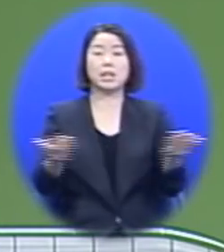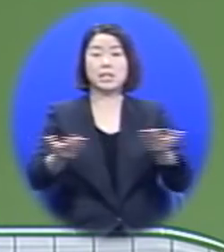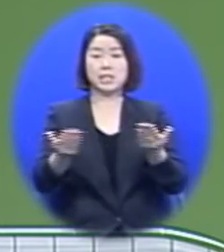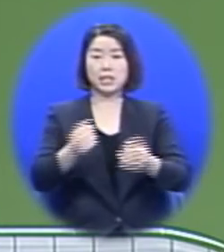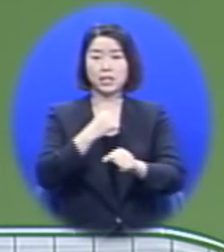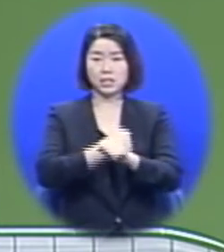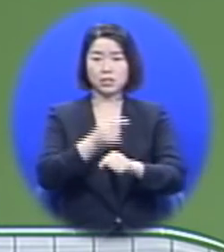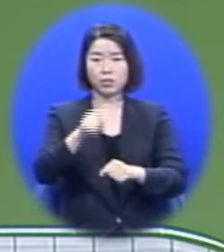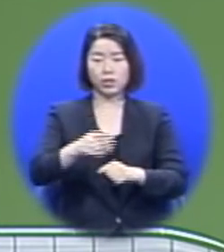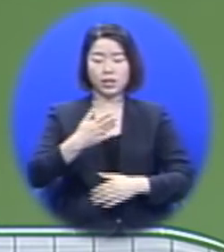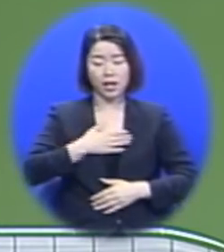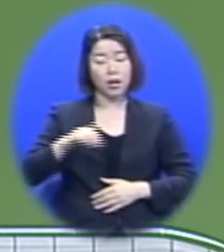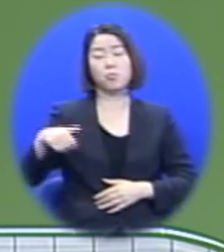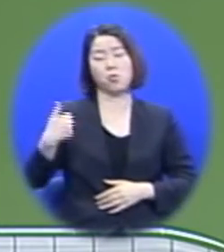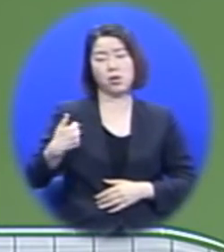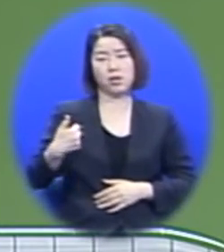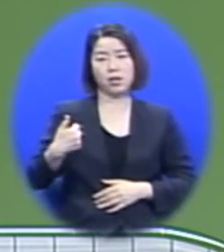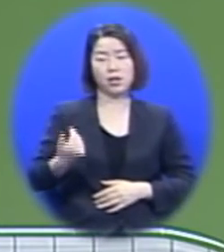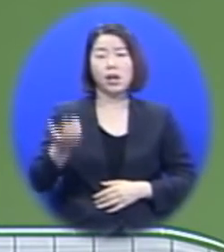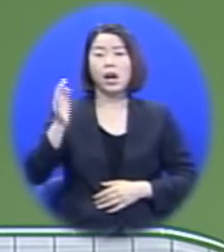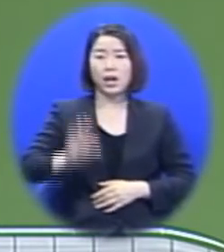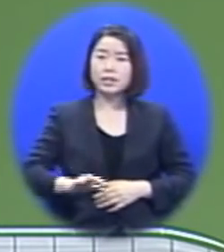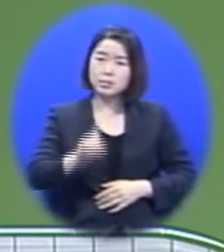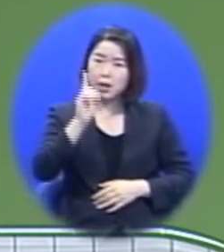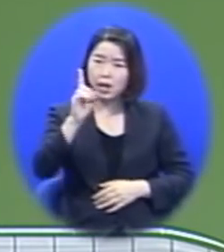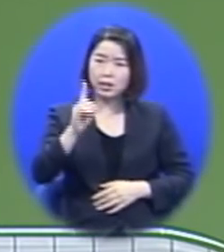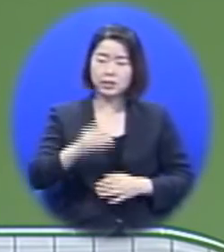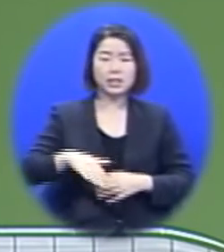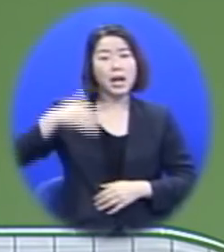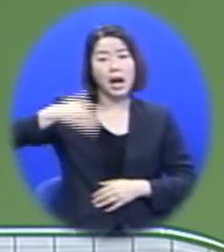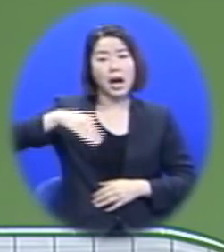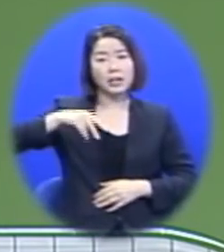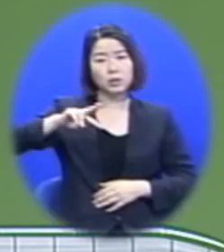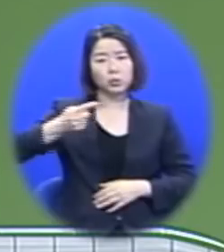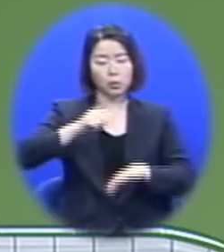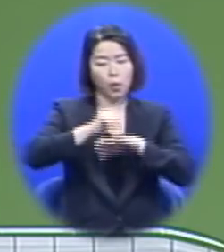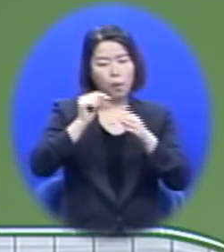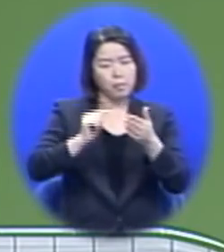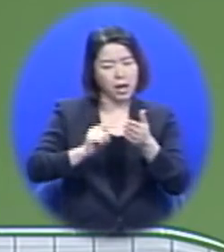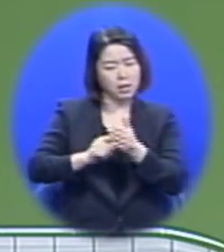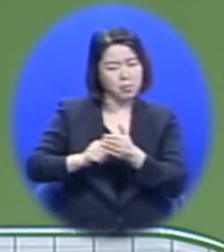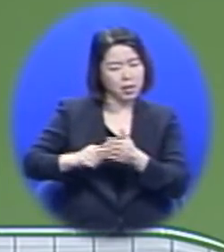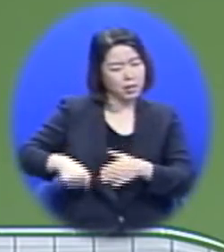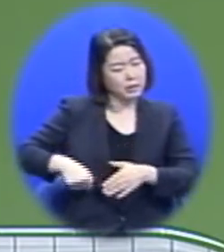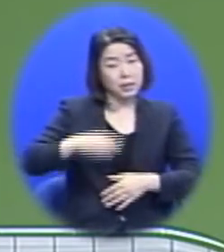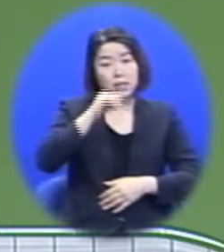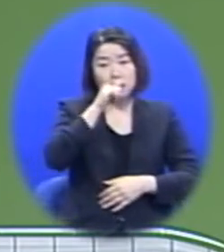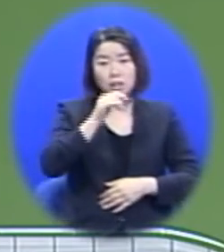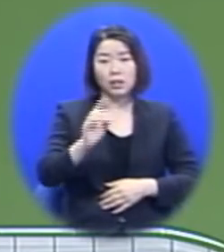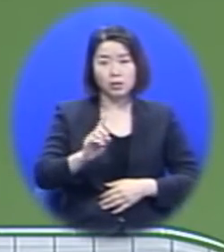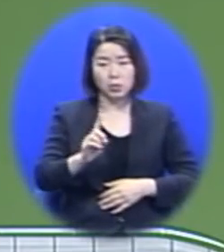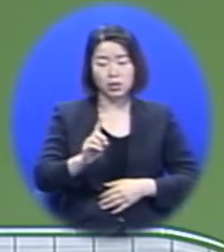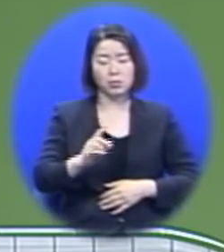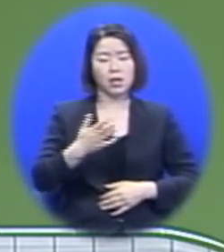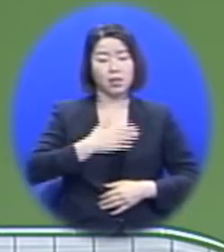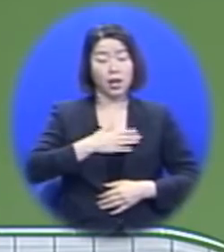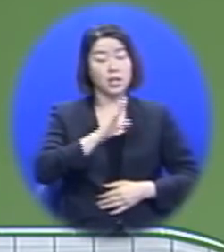몰랐구나. 그렇지만 한 가지 아직도 마음에 걸리는 것은 내가 죽은 게 진짜